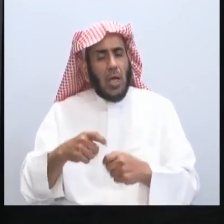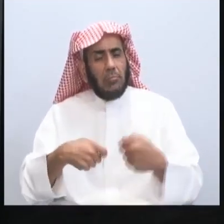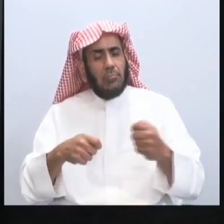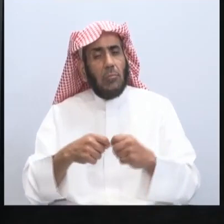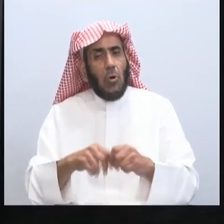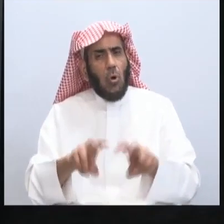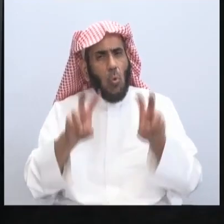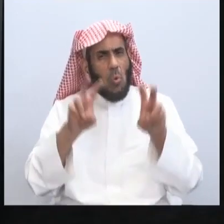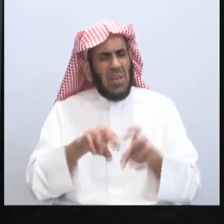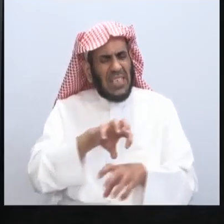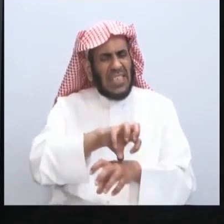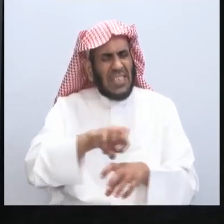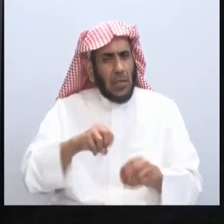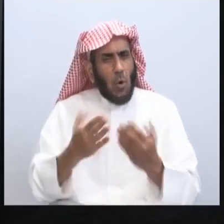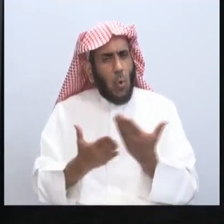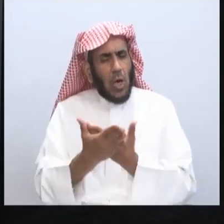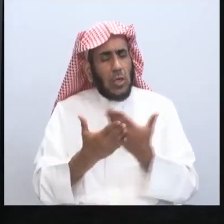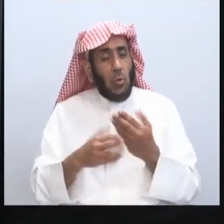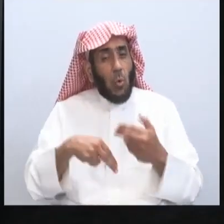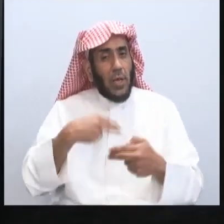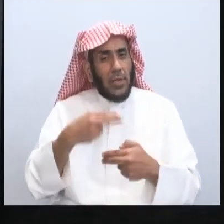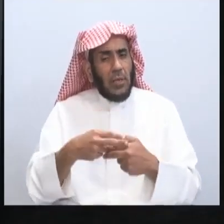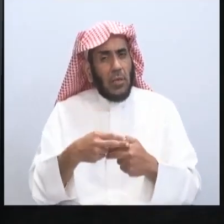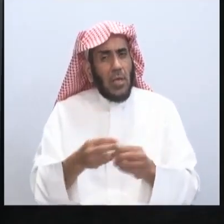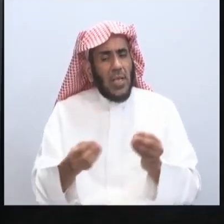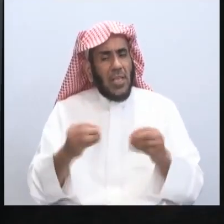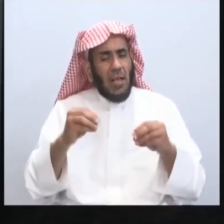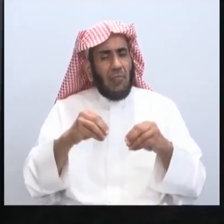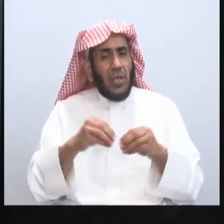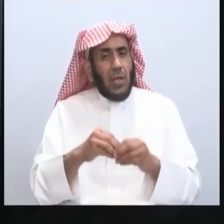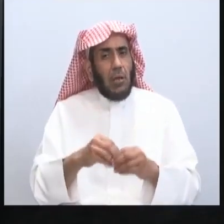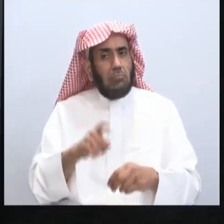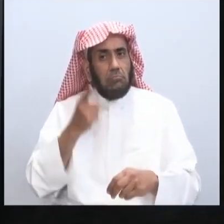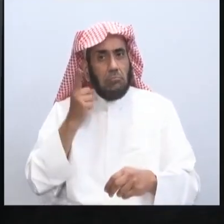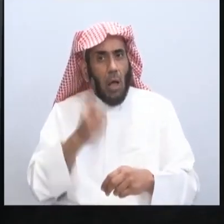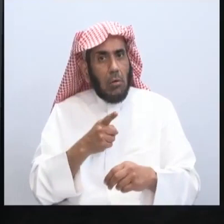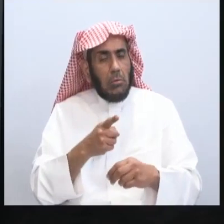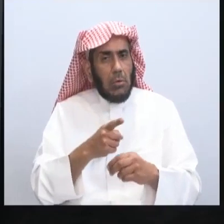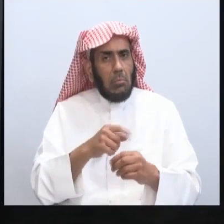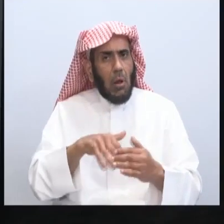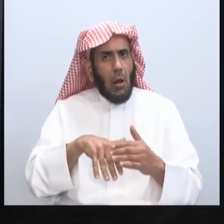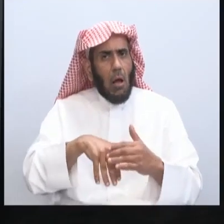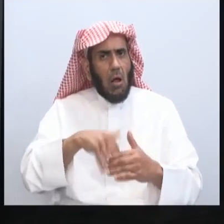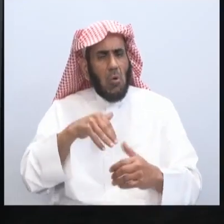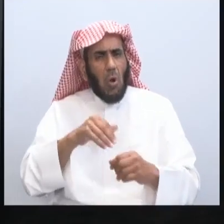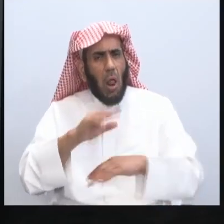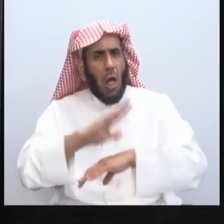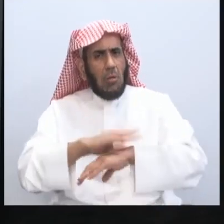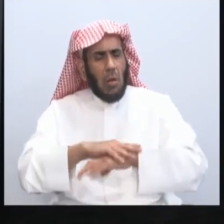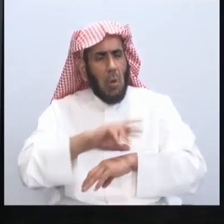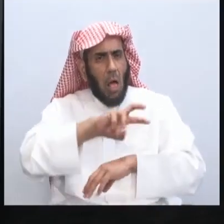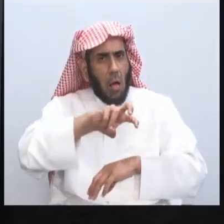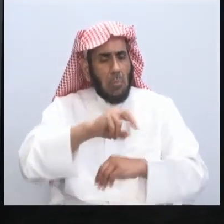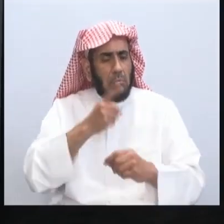ومنع الاستغلال والقش وكذلك اضافه الى تاديب الخارجين عن الاداب